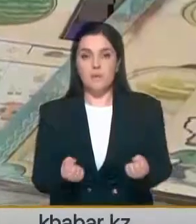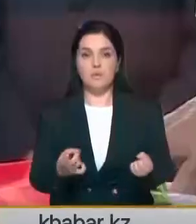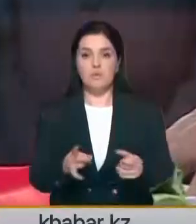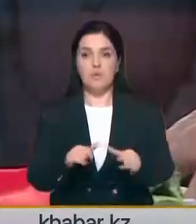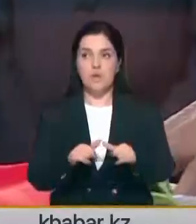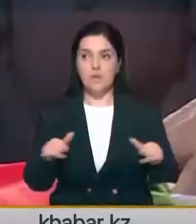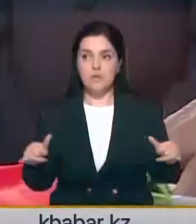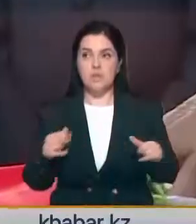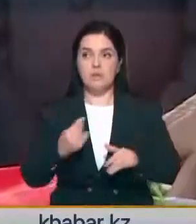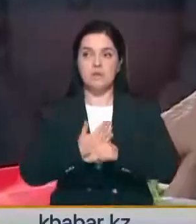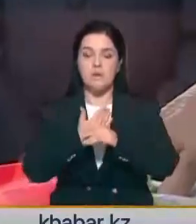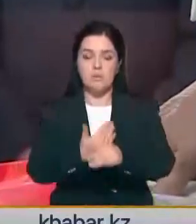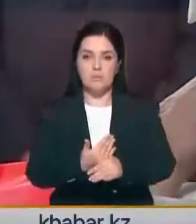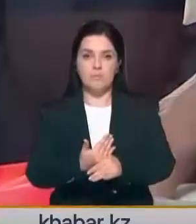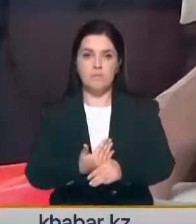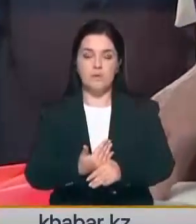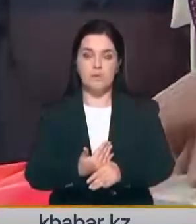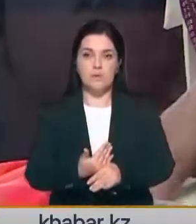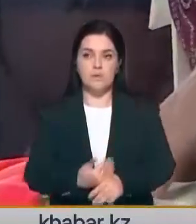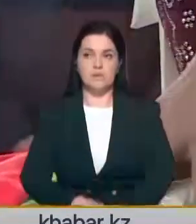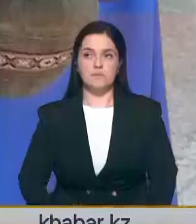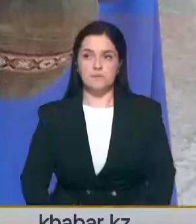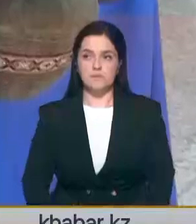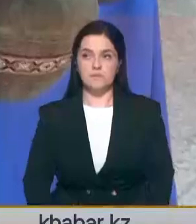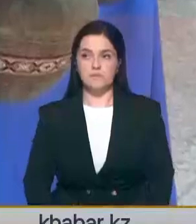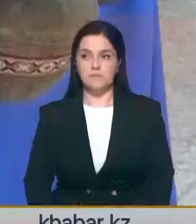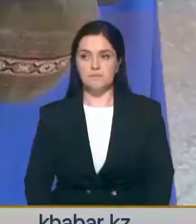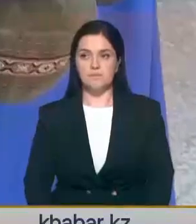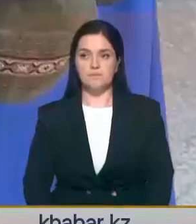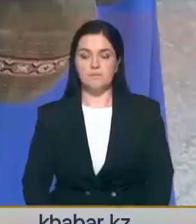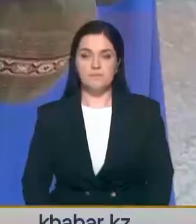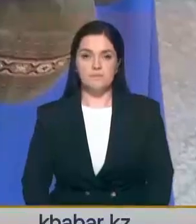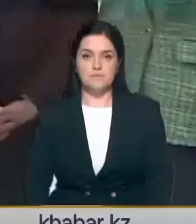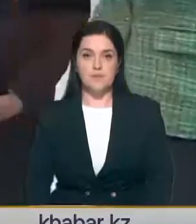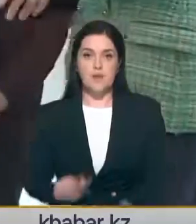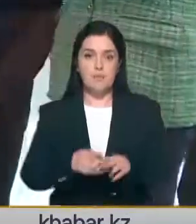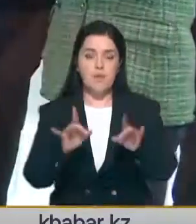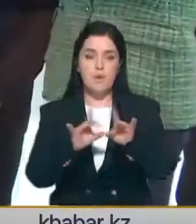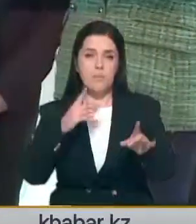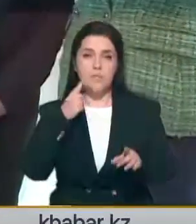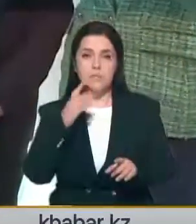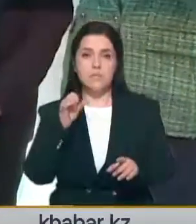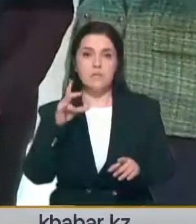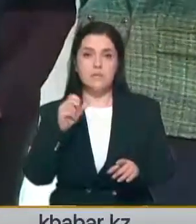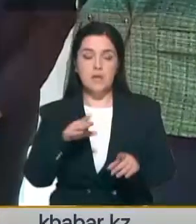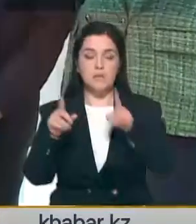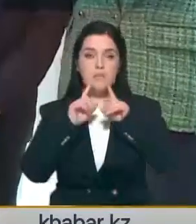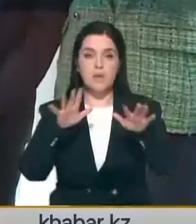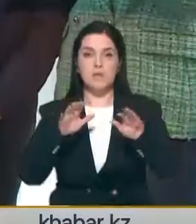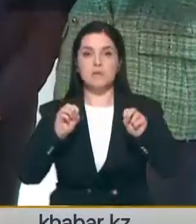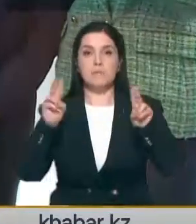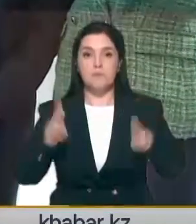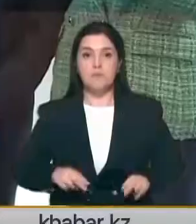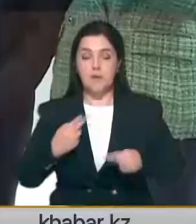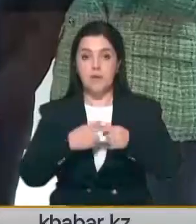механизмы микрофинансирования и другие инструменты, отметил выступивший на Курултае спикер Сената парламента Маулен Ашимбаев. По его словам, специальная инфраструктура,